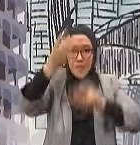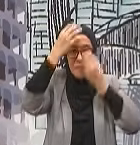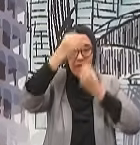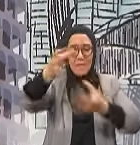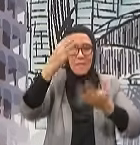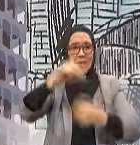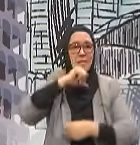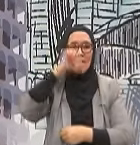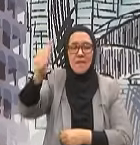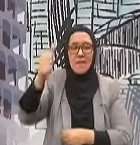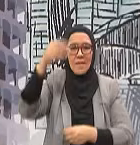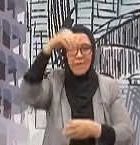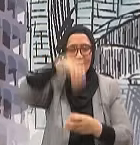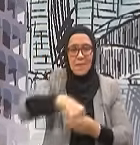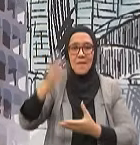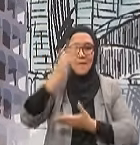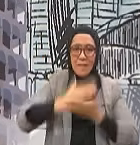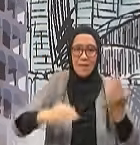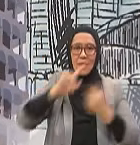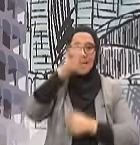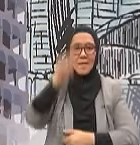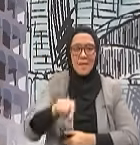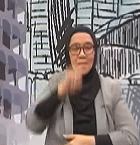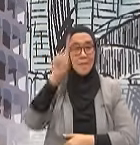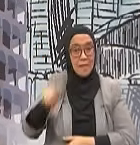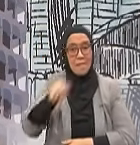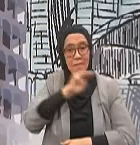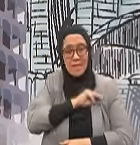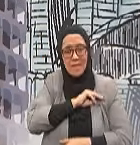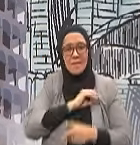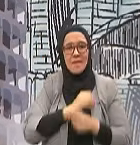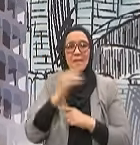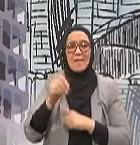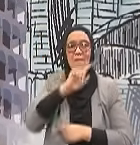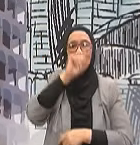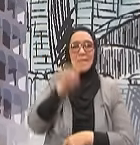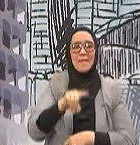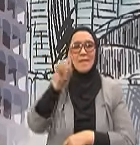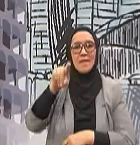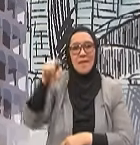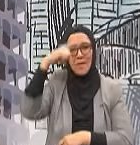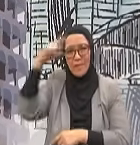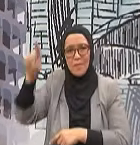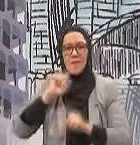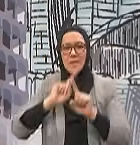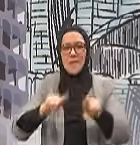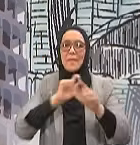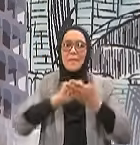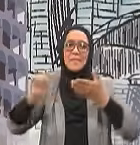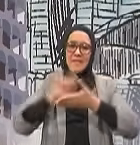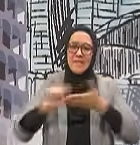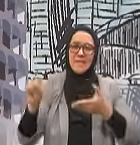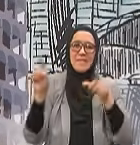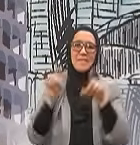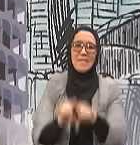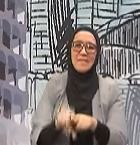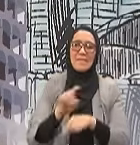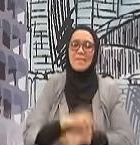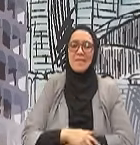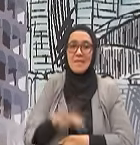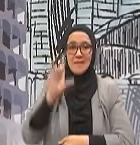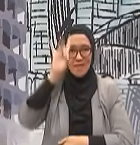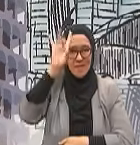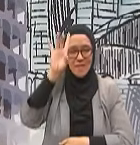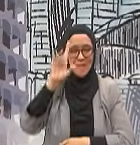dalam sesi pertanyaan-pertanyaan menteri malah juga seksi pertanyaan-pertanyaan bagi jawab bisa baik Insyaallah kita